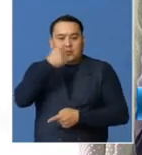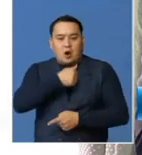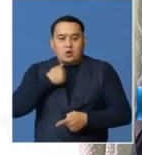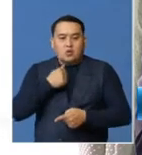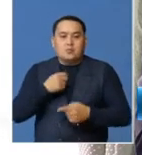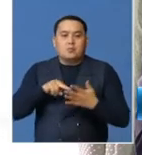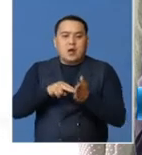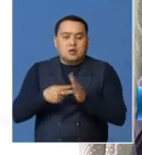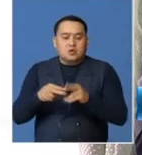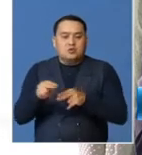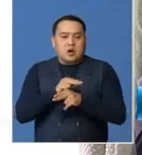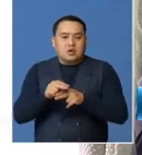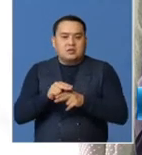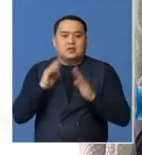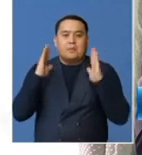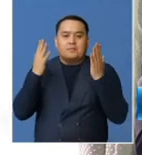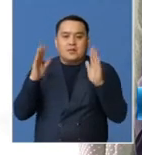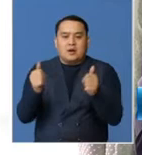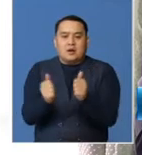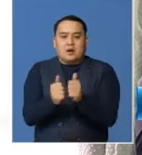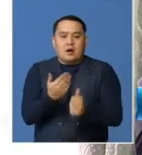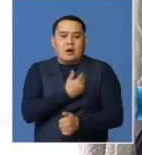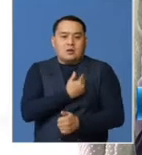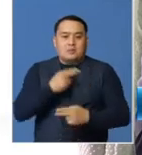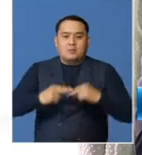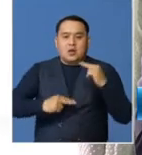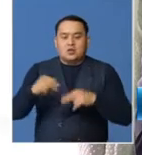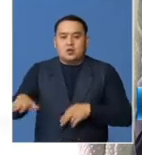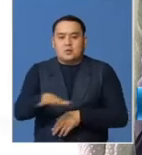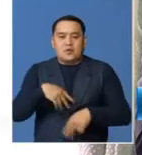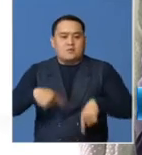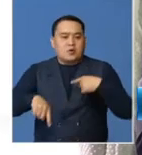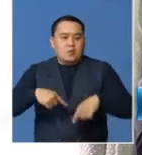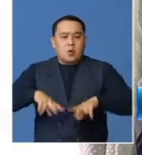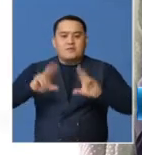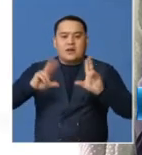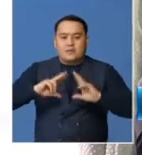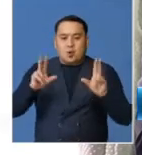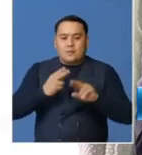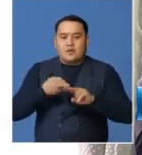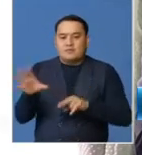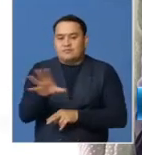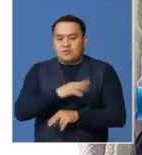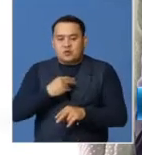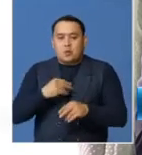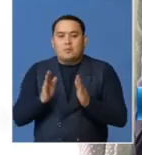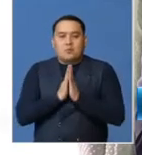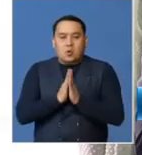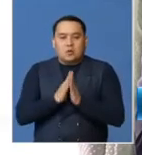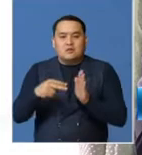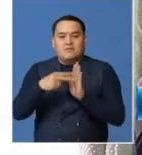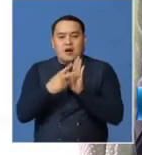планируем реконструировать сельский парк, а рядом с ним хотим построить площадки для футбола и волейбола. На все это просим у